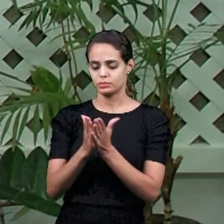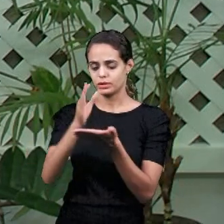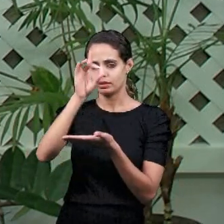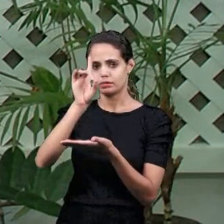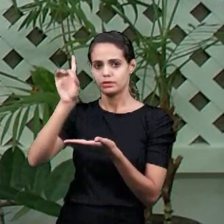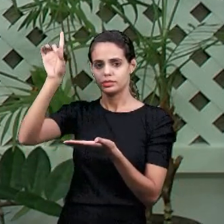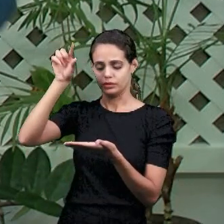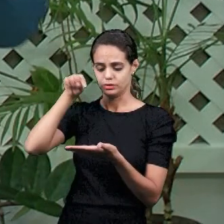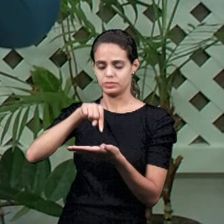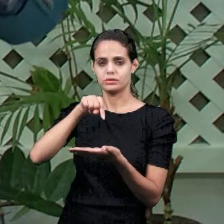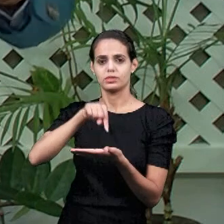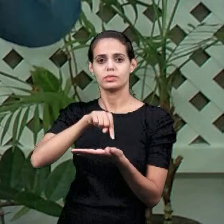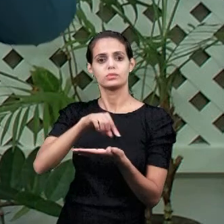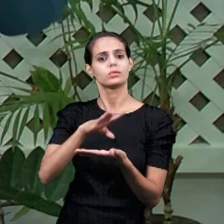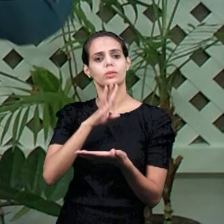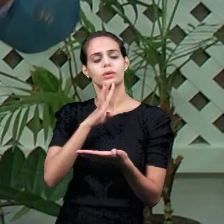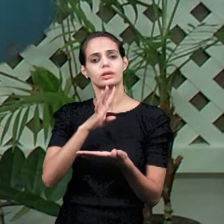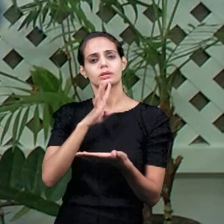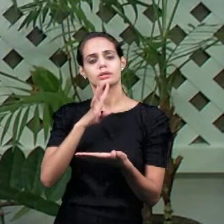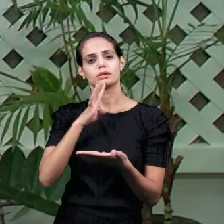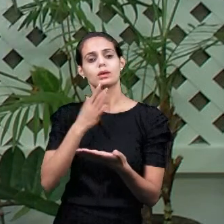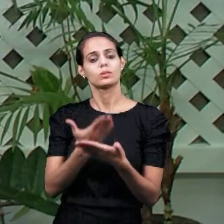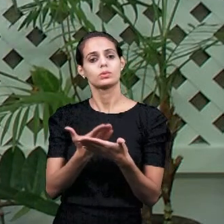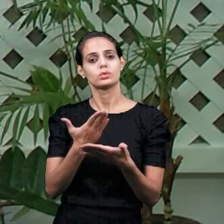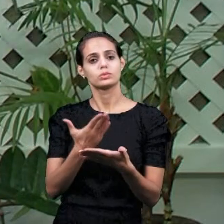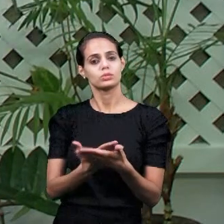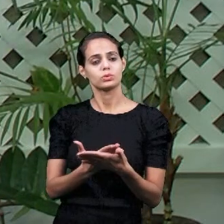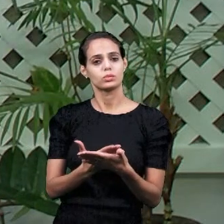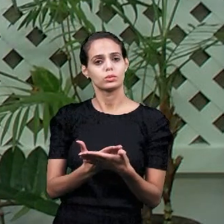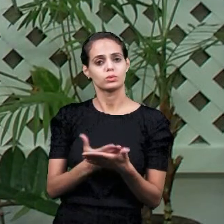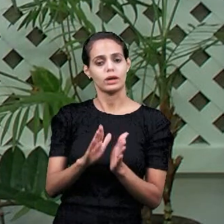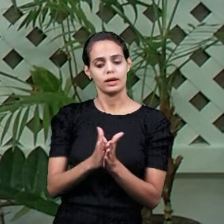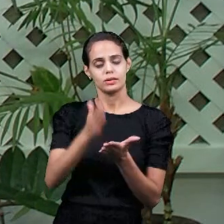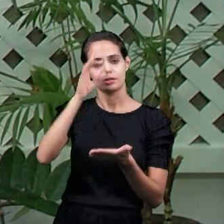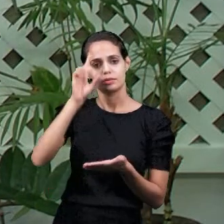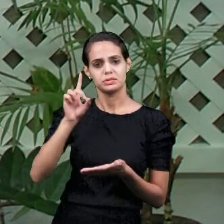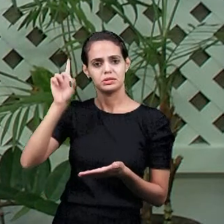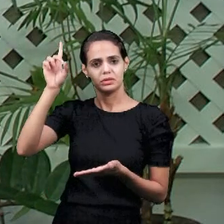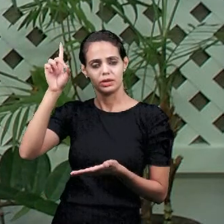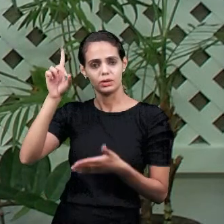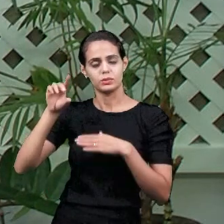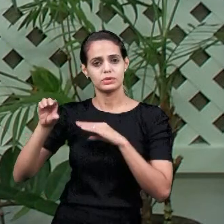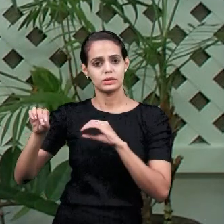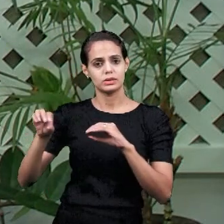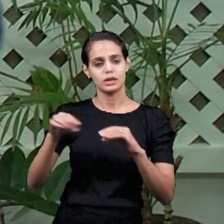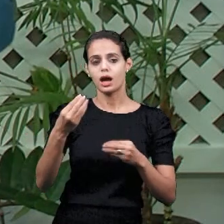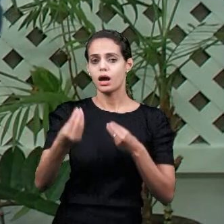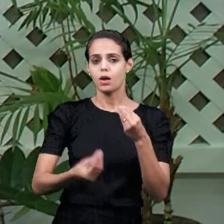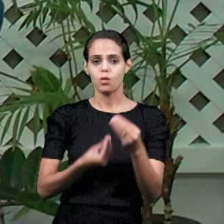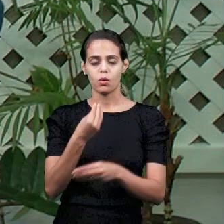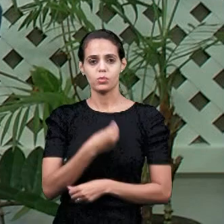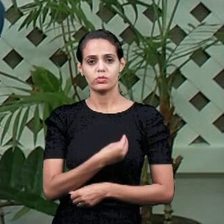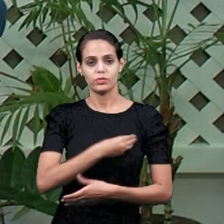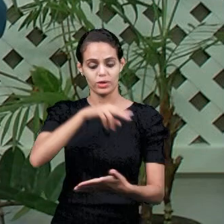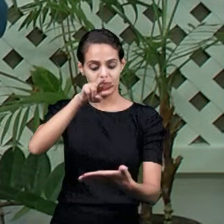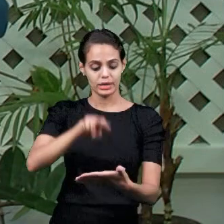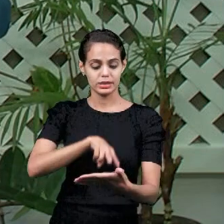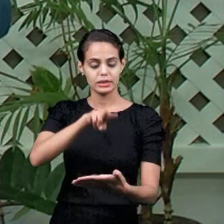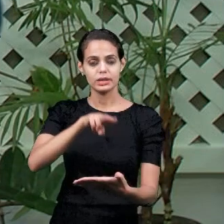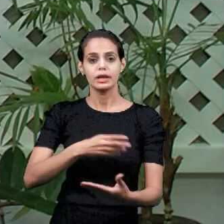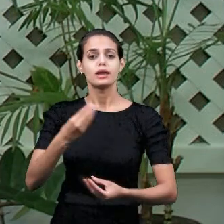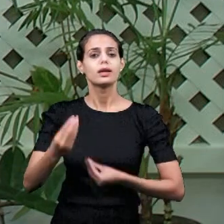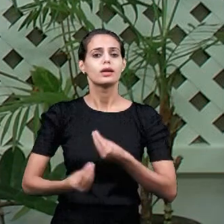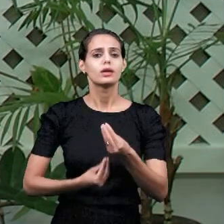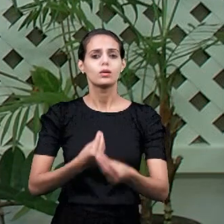dois dire comment vous allez vivre. C'est vous qui devez aller dans la Bible et voir dans la Bible comment vous devez marcher à ce moment-là. Parce que